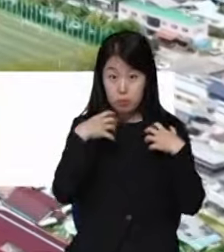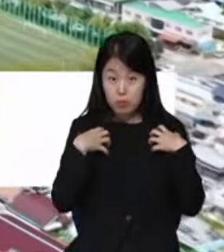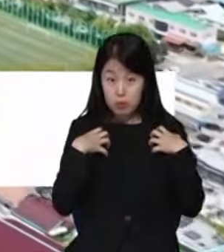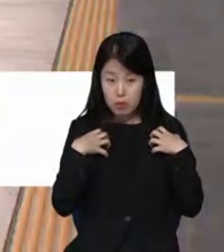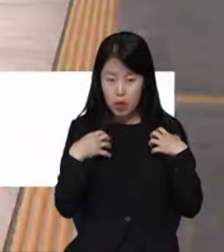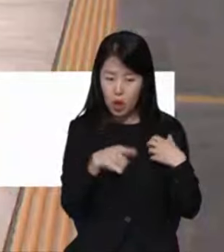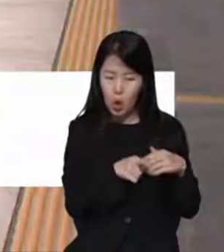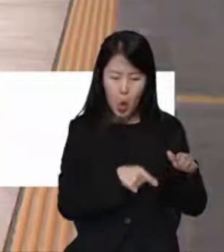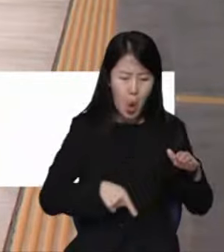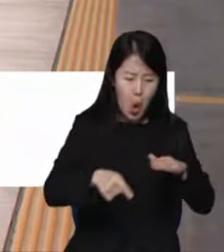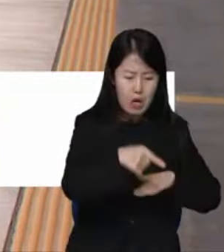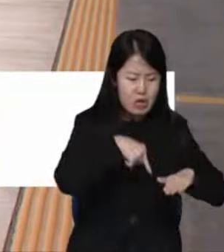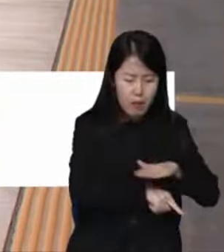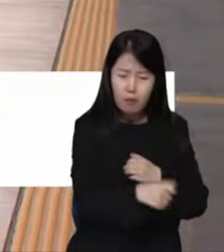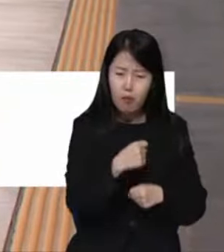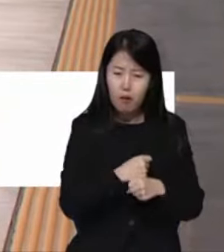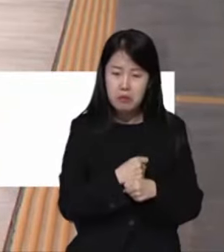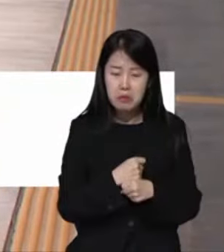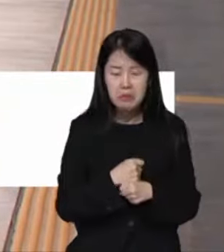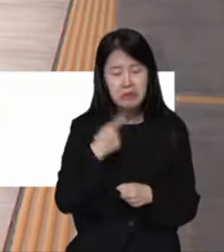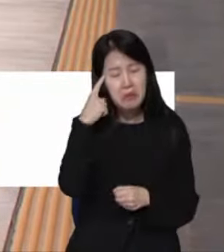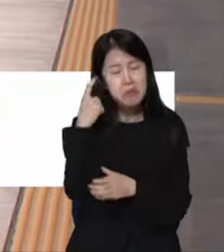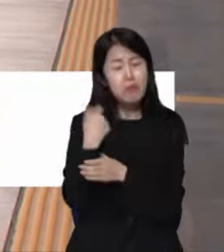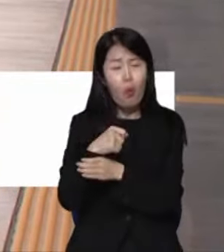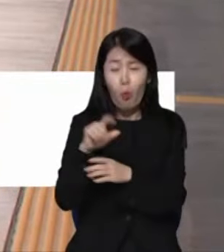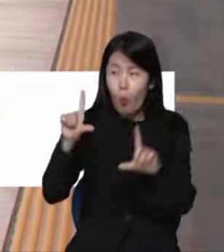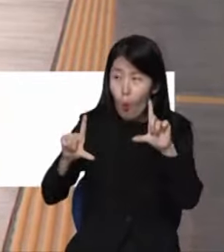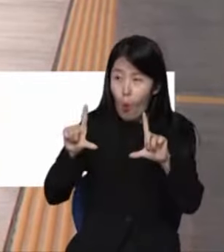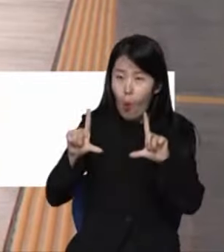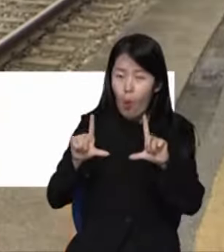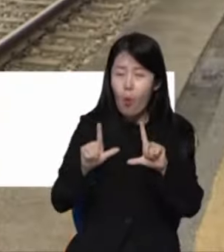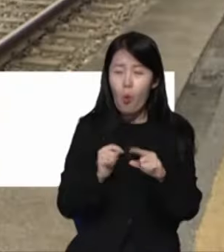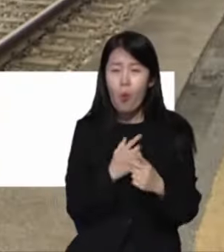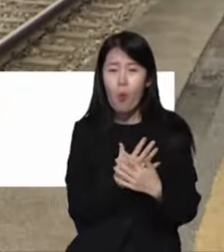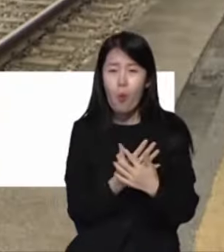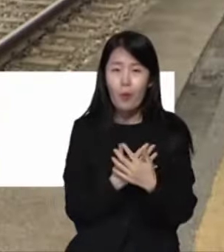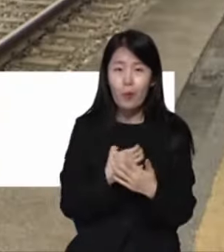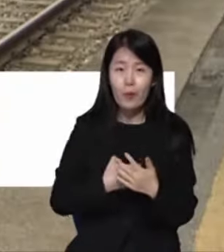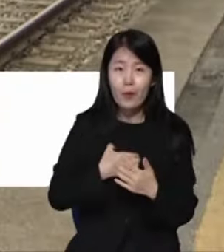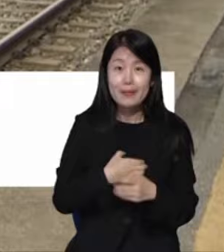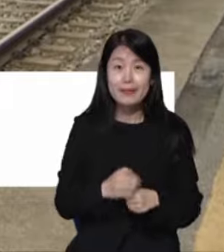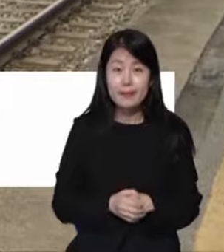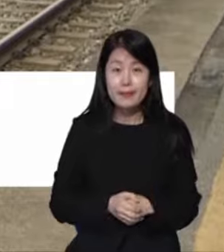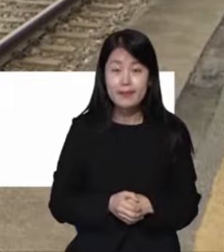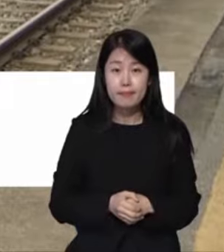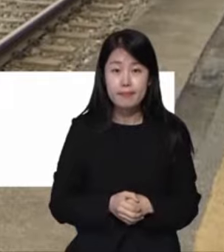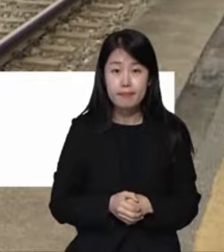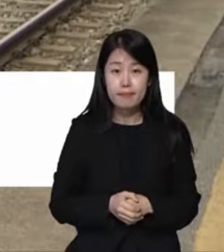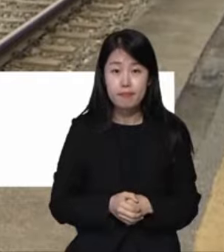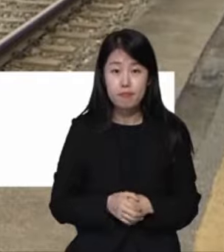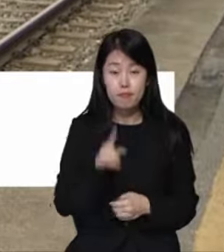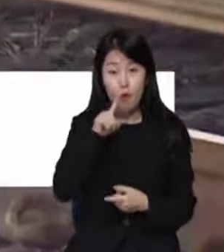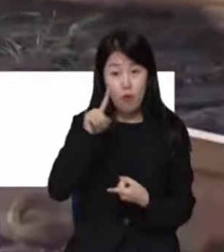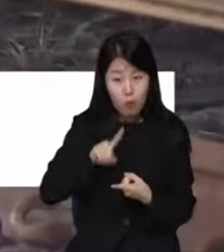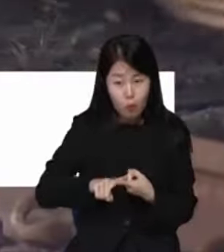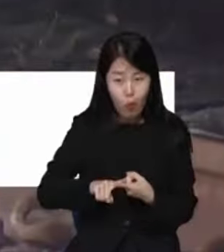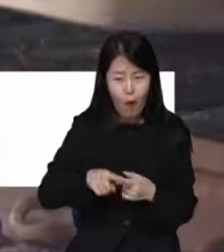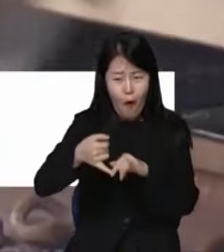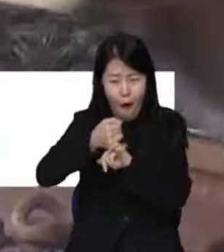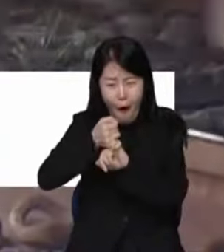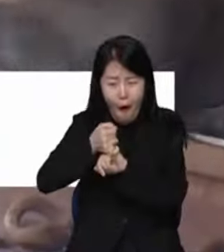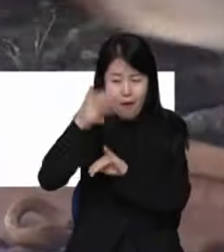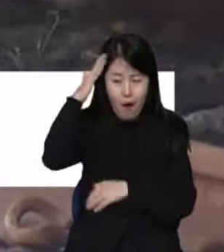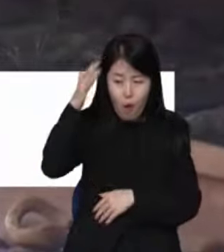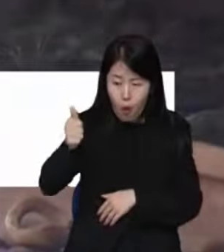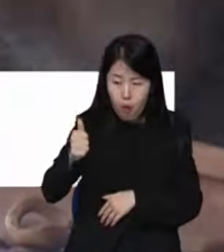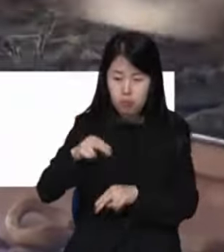노선에 부정적이라는 소식이 흘러나오면서 순천시가 바짝 긴장하고 있습니다. 약속했던 장관은 떠났고